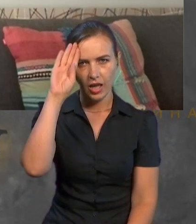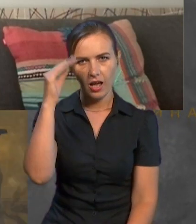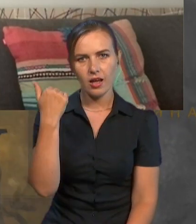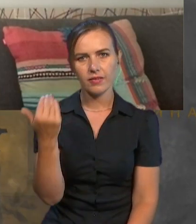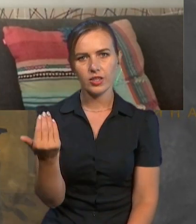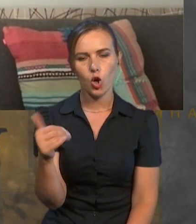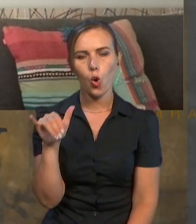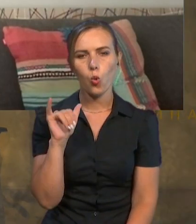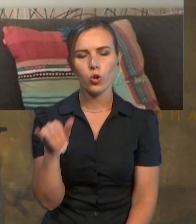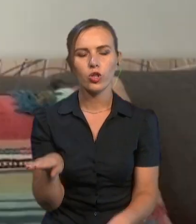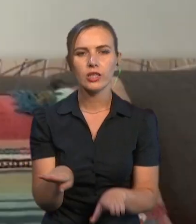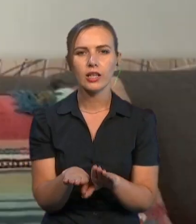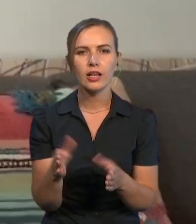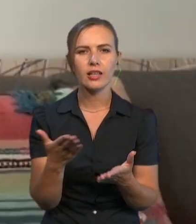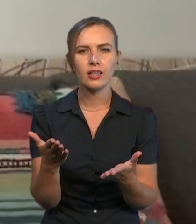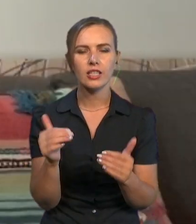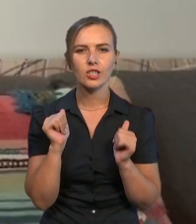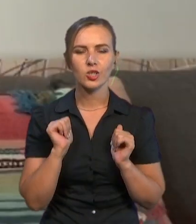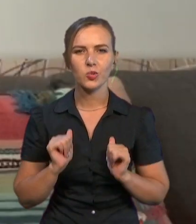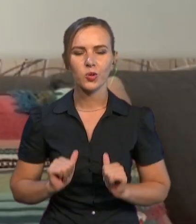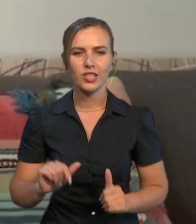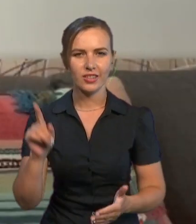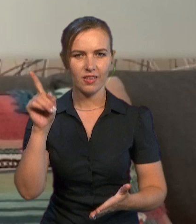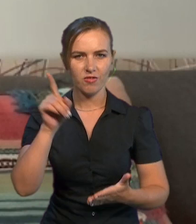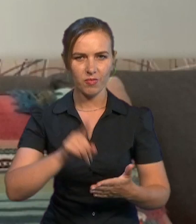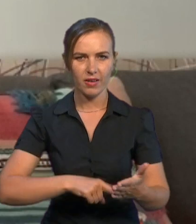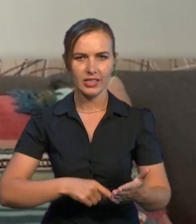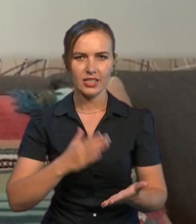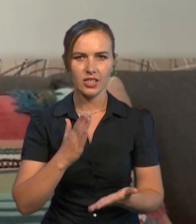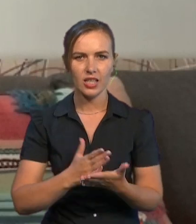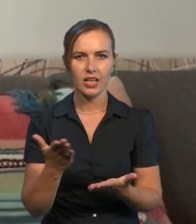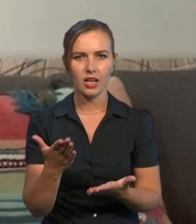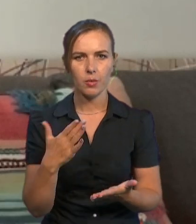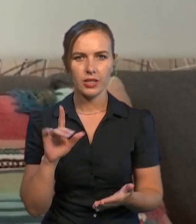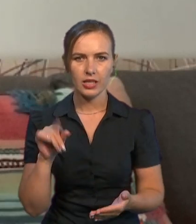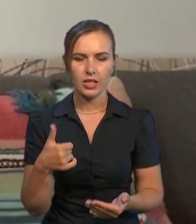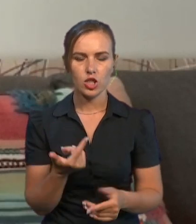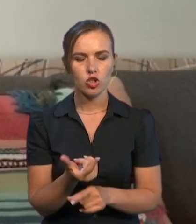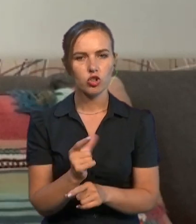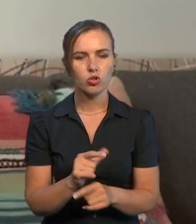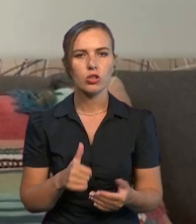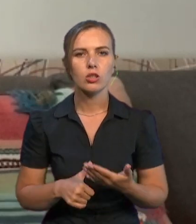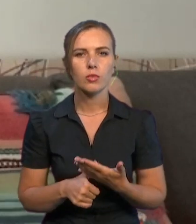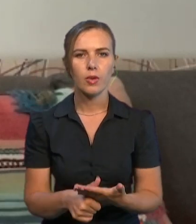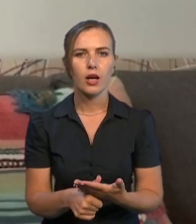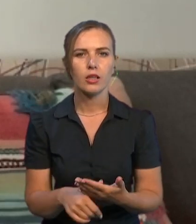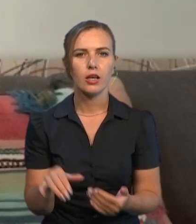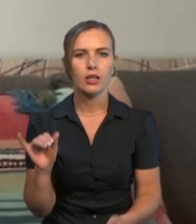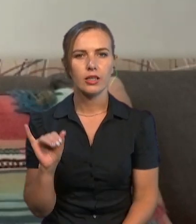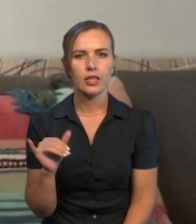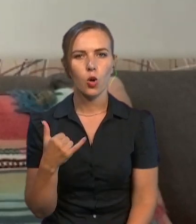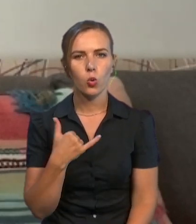У нього така якась спокійна впевненість є, яка мені теж дуже допомагала, і у